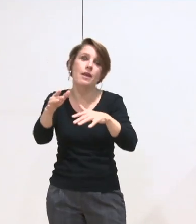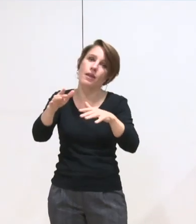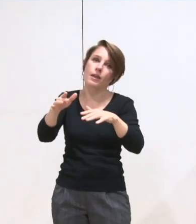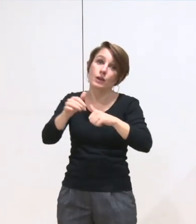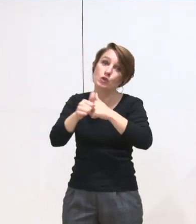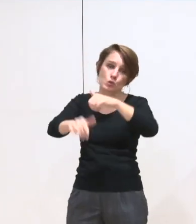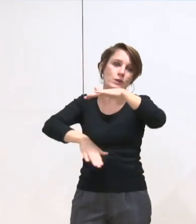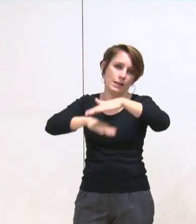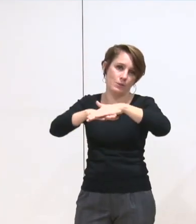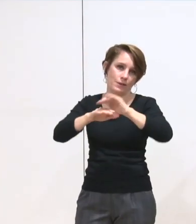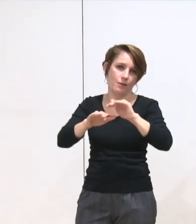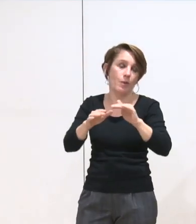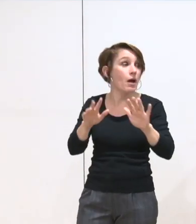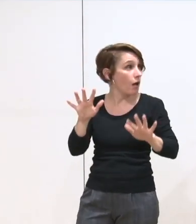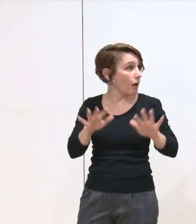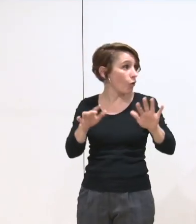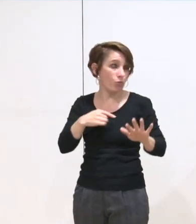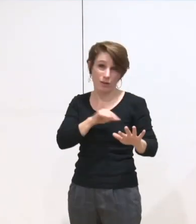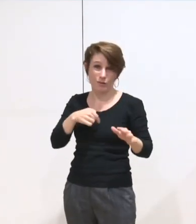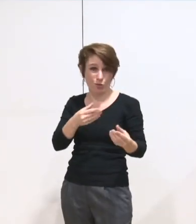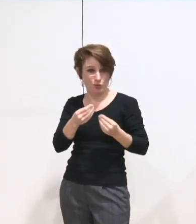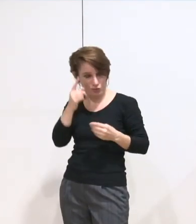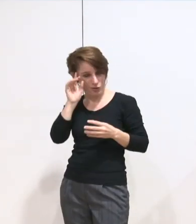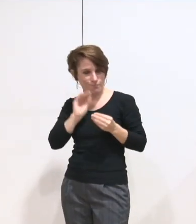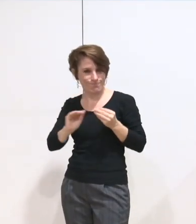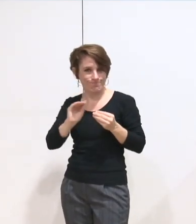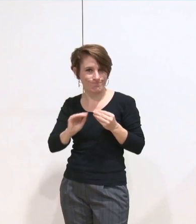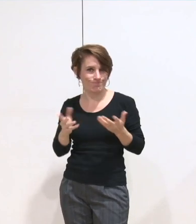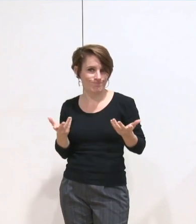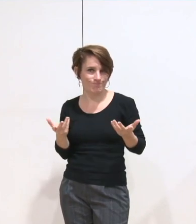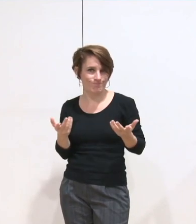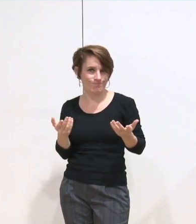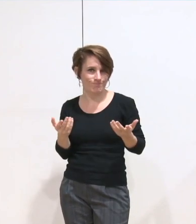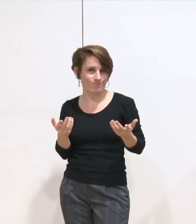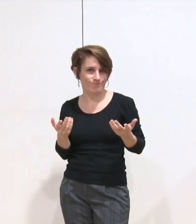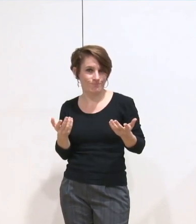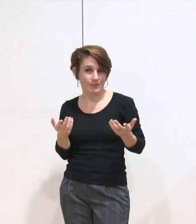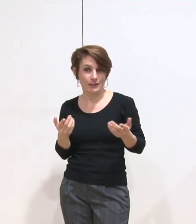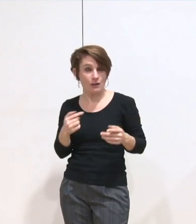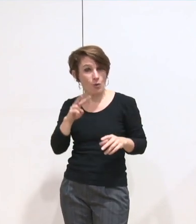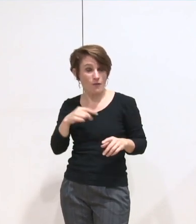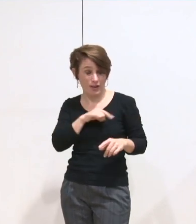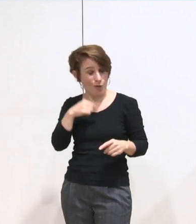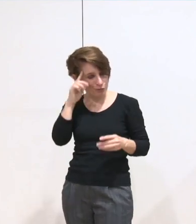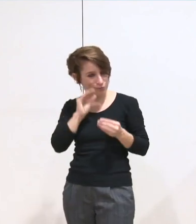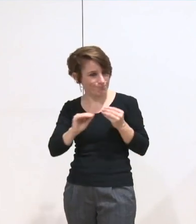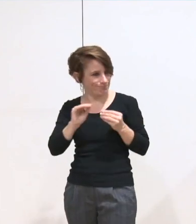d'ailleurs peut nous interroger de façon un peu globale sur où est-ce qu'on en est sur la production de logements publics et